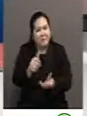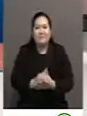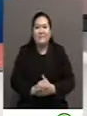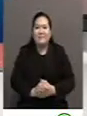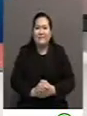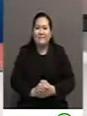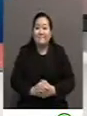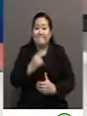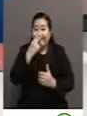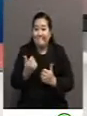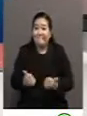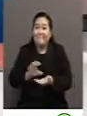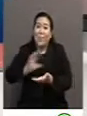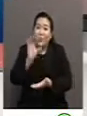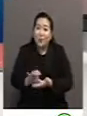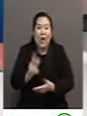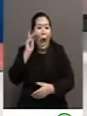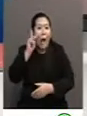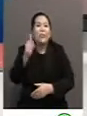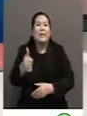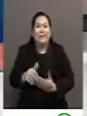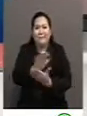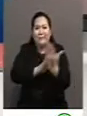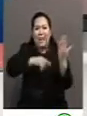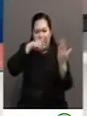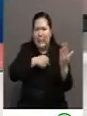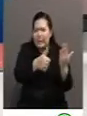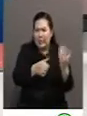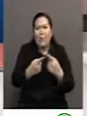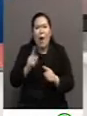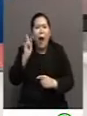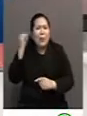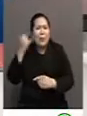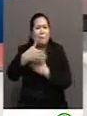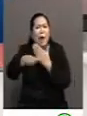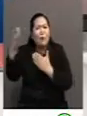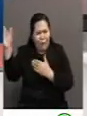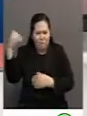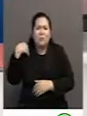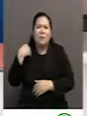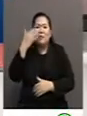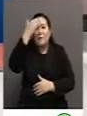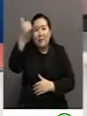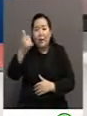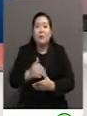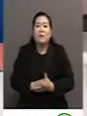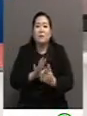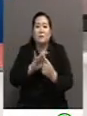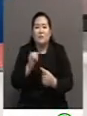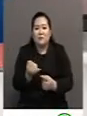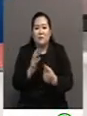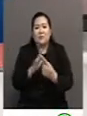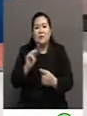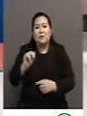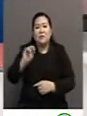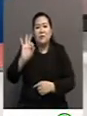แล้วค่ะไปดูภาพรวมการลงทุนกันต่อวันนี้มีข่าวดีในภายในประเทศแต่ว่าเจอข่าวร้ายนอกประเทศนะคะเพราะว่าหลังจากถ้อยแถลงของคุณเจเน็ตเยเลนค่ะต่อสภาคองเก